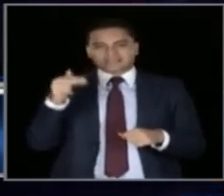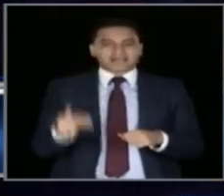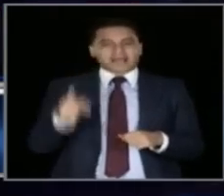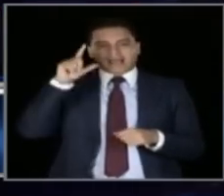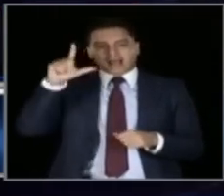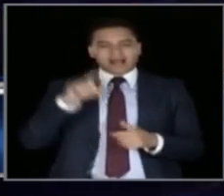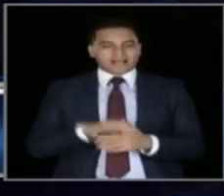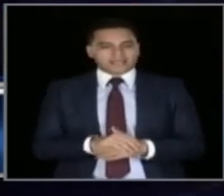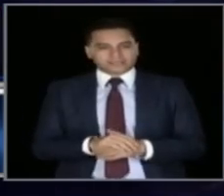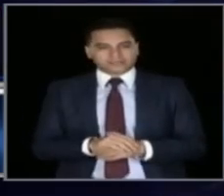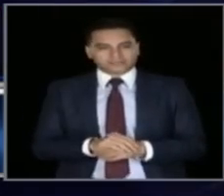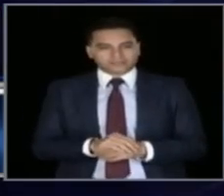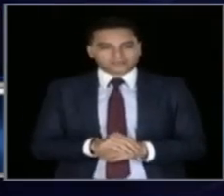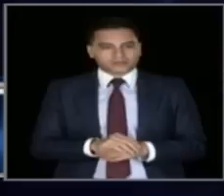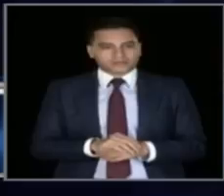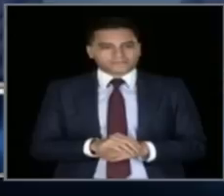السنغال؟